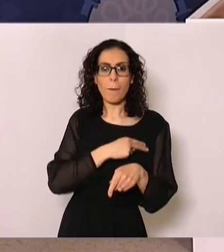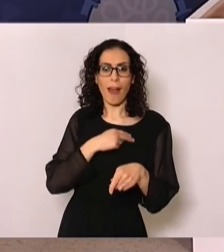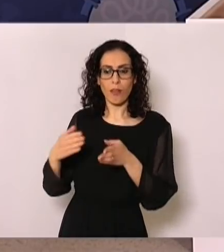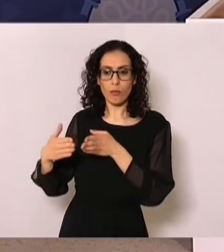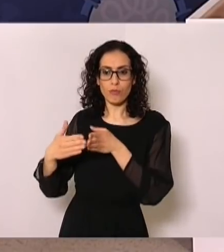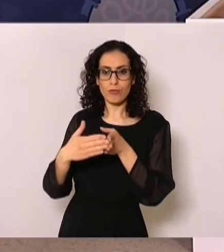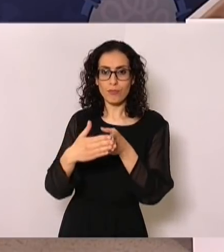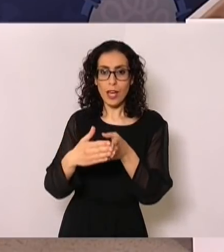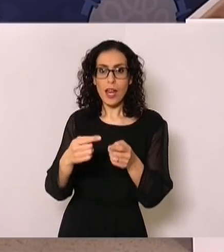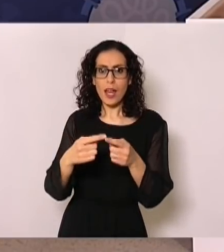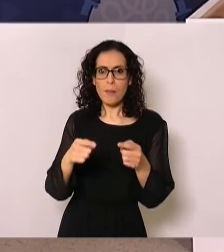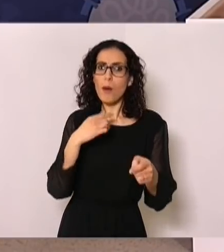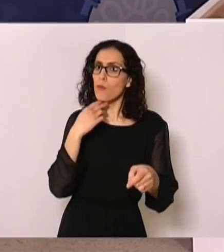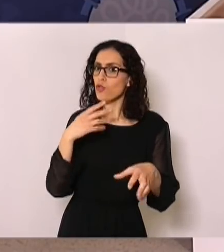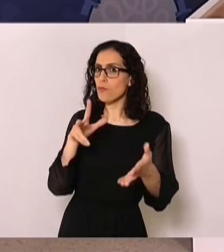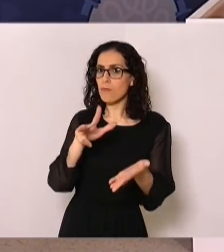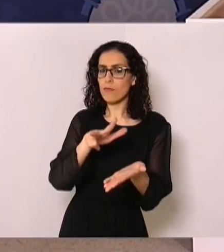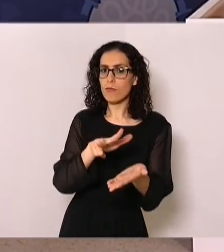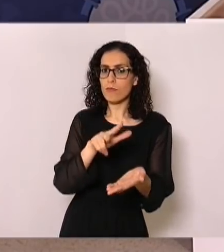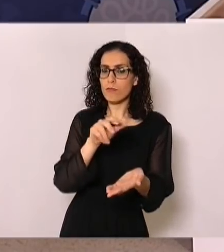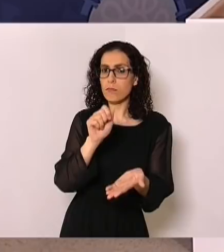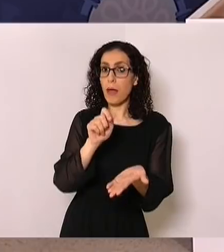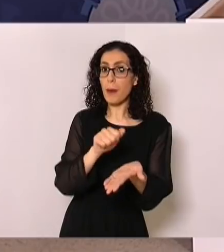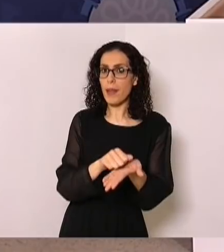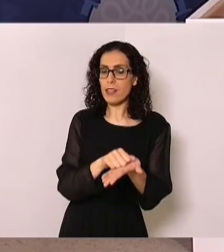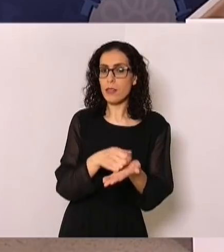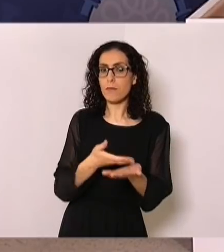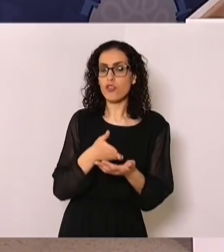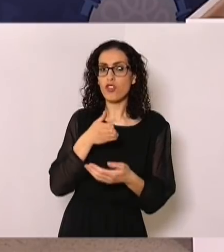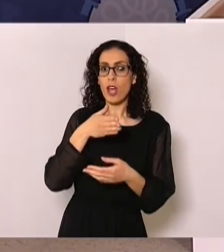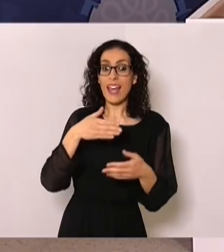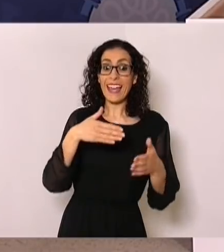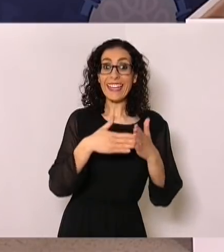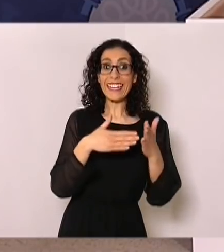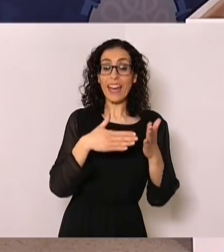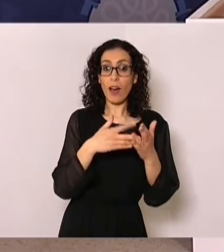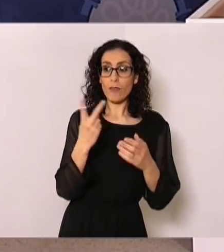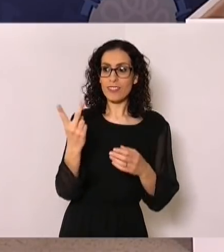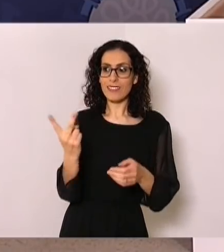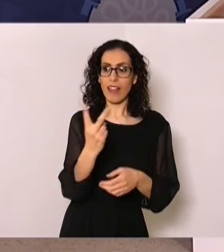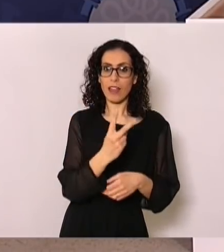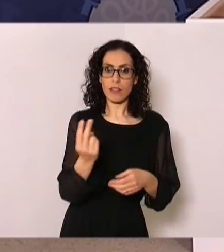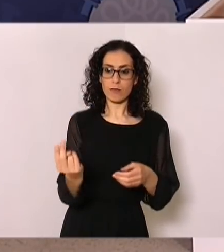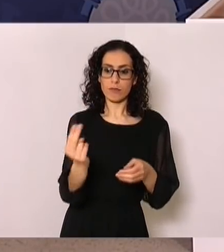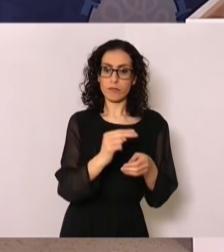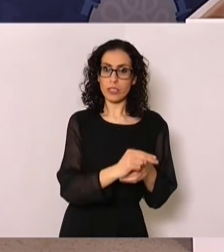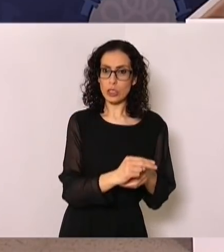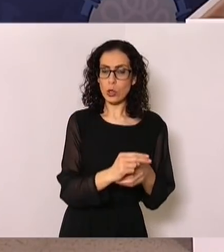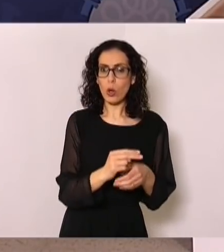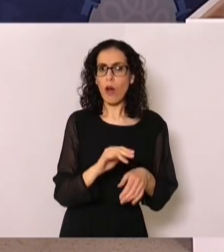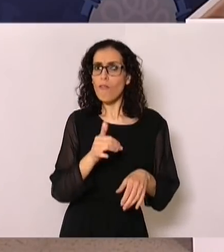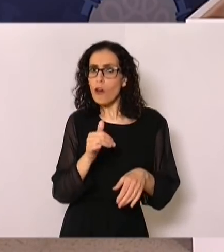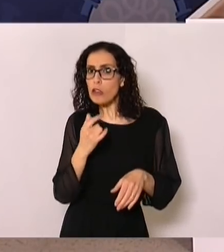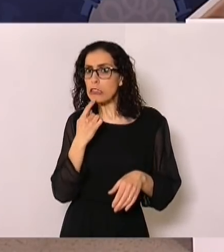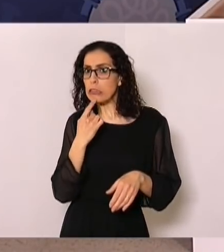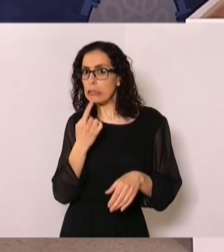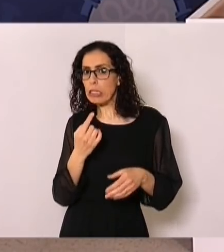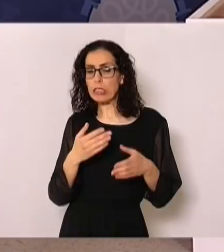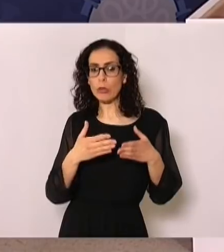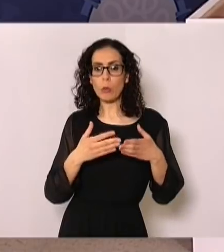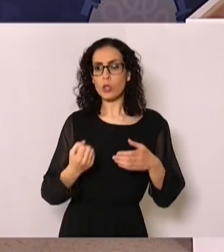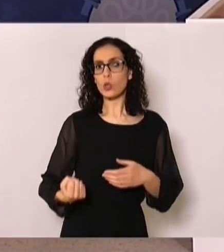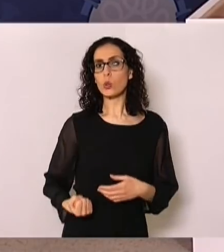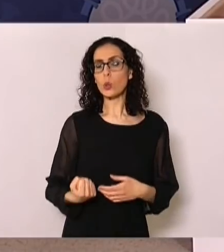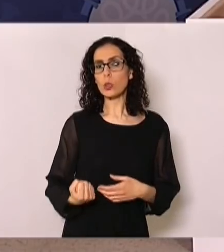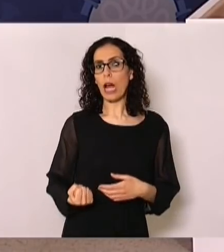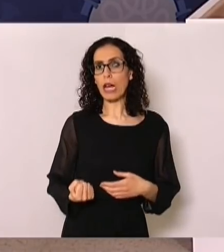jiddiżimbarkaw dawn it-tnejn min-nies. Qed tikkunsidra tagħti permess speċjali li eżempju joħorġu forsi l-forzi armati għalihom